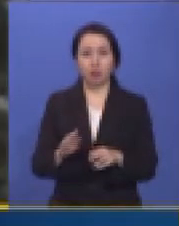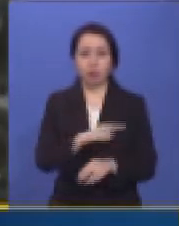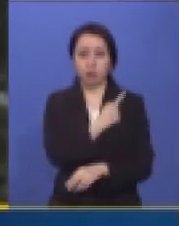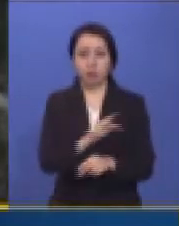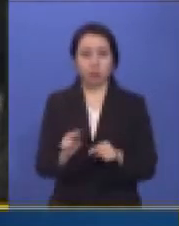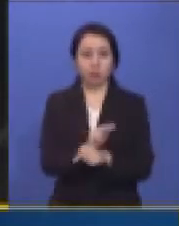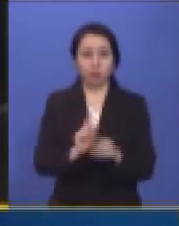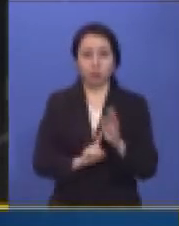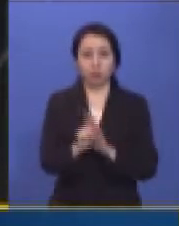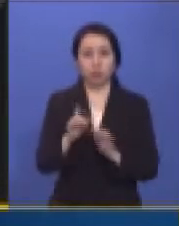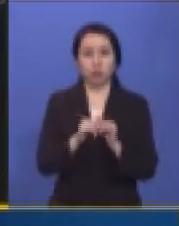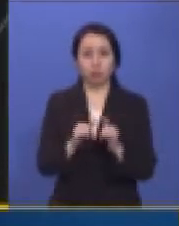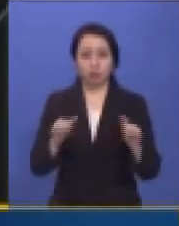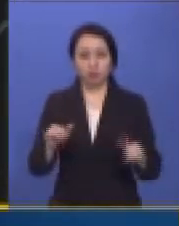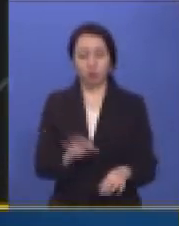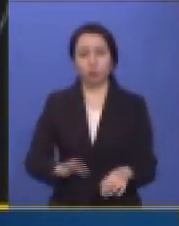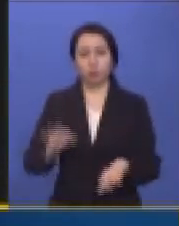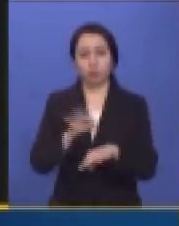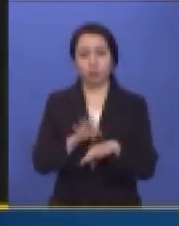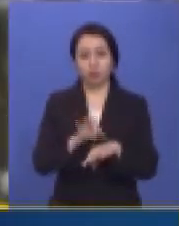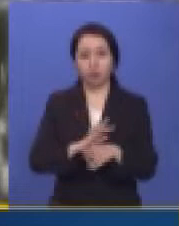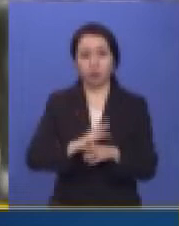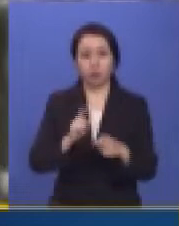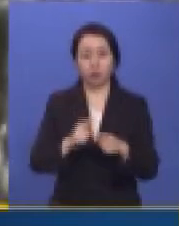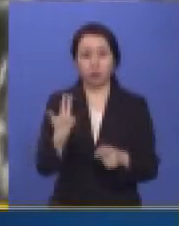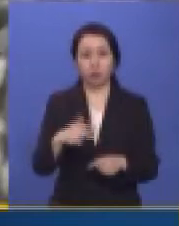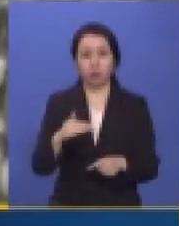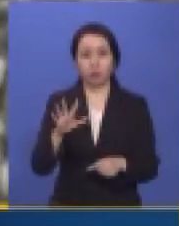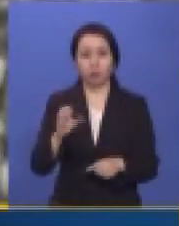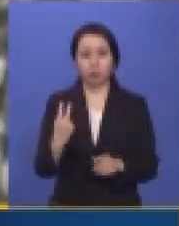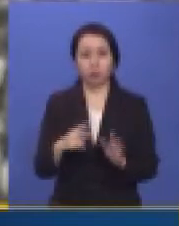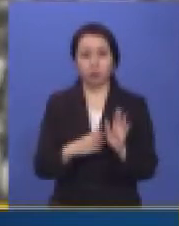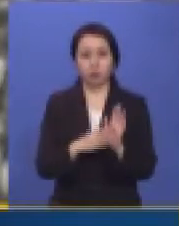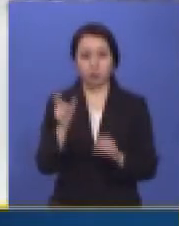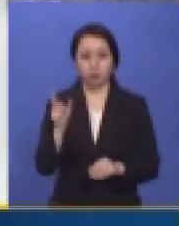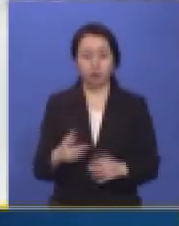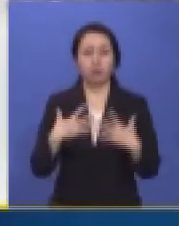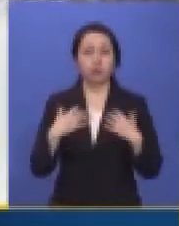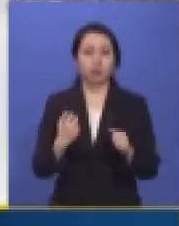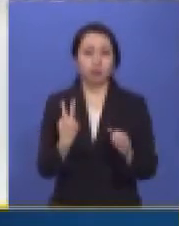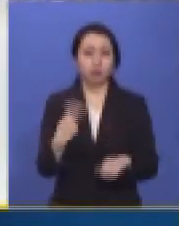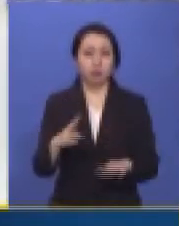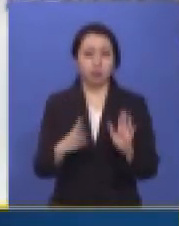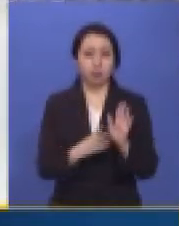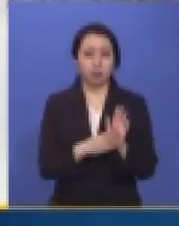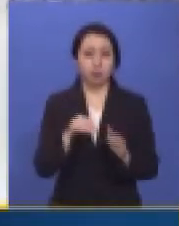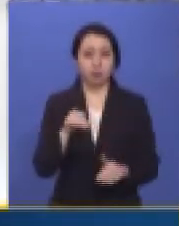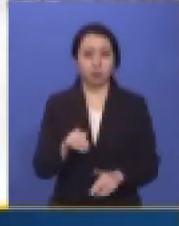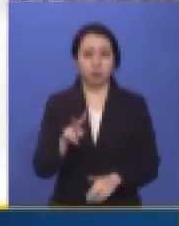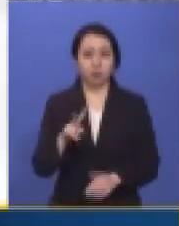терапии. С начала пандемии в области заразились коронавирусной инфекцией 33 579 человек, выздоровело